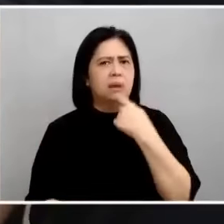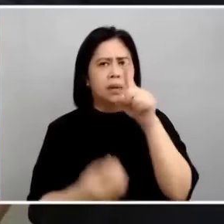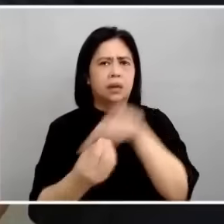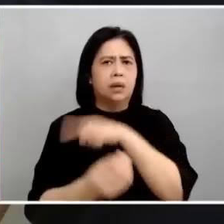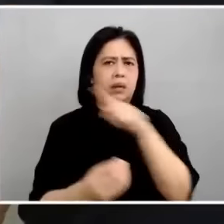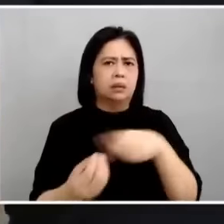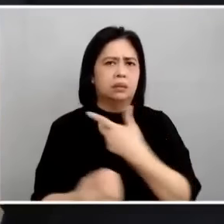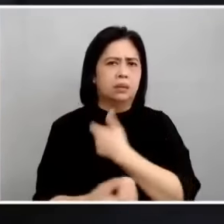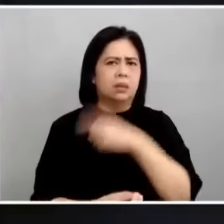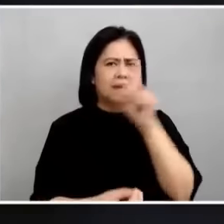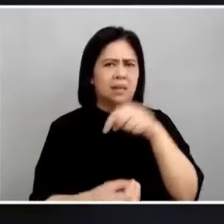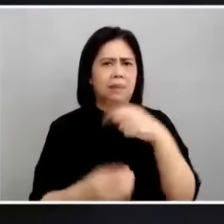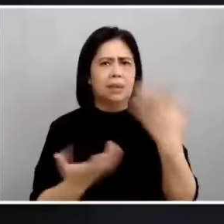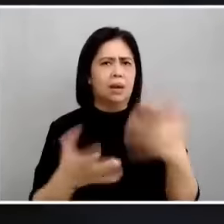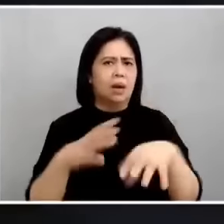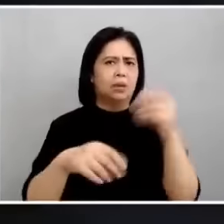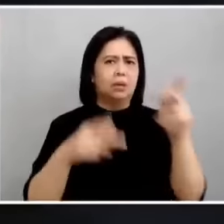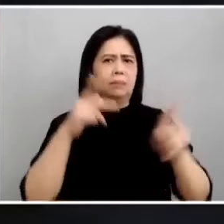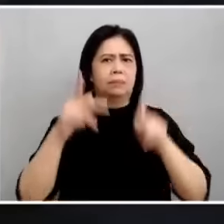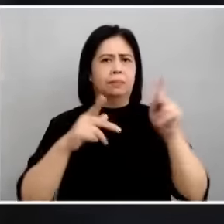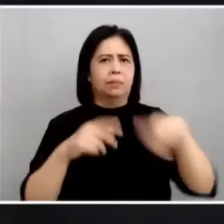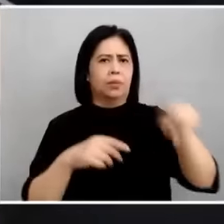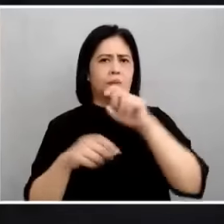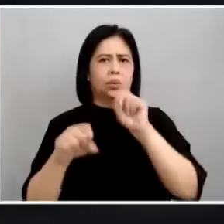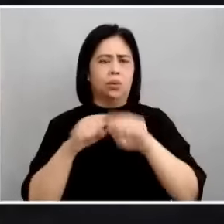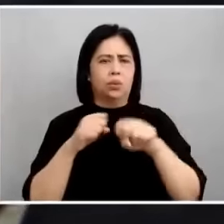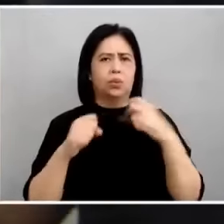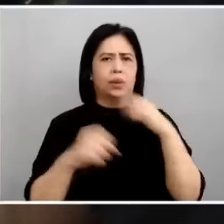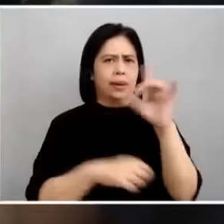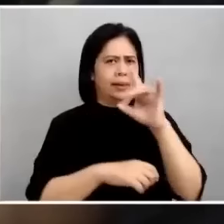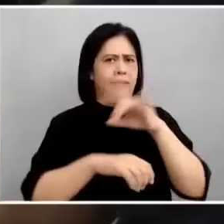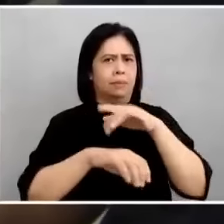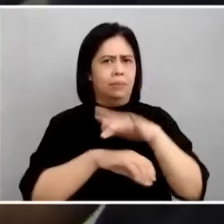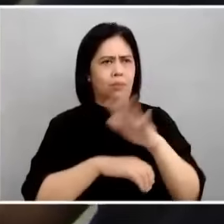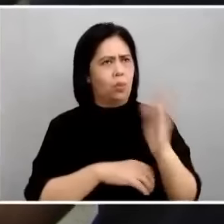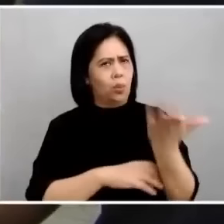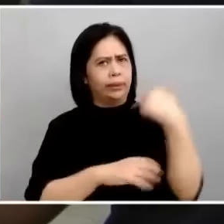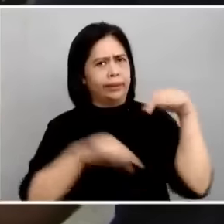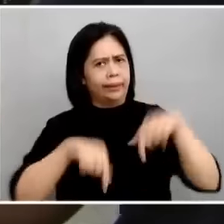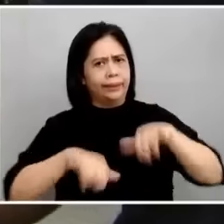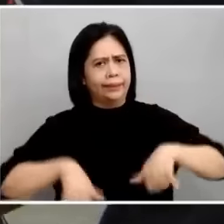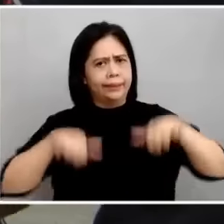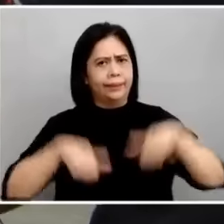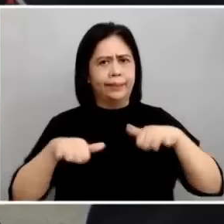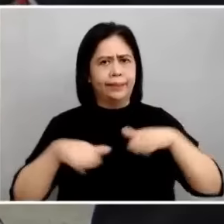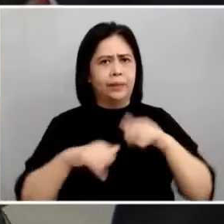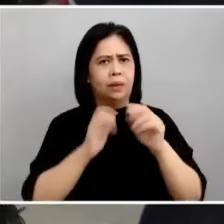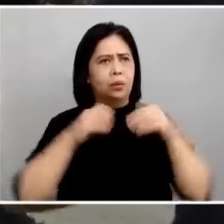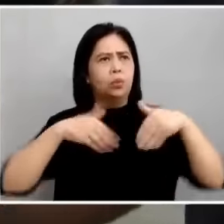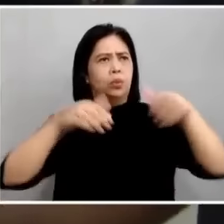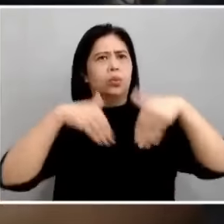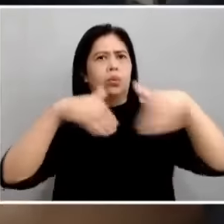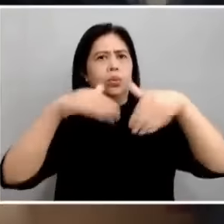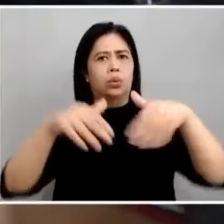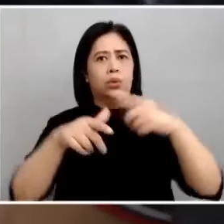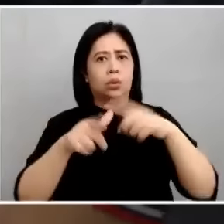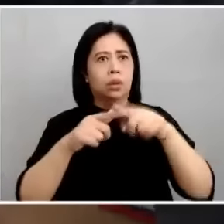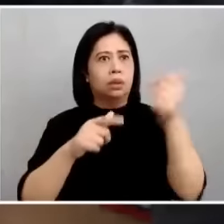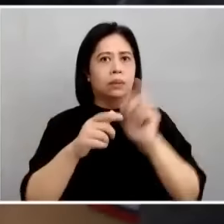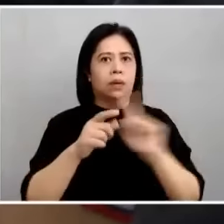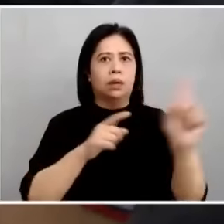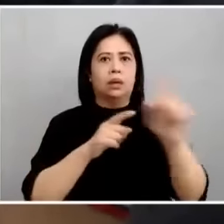vaccine, dapat palabasin lahat ng tao doon para fair kasi alas 8 pa lang kami, ano, nandito na kami. Pinausog-usog yung pila tapos yung may iba nandun na